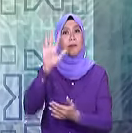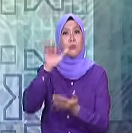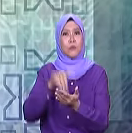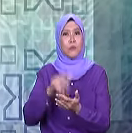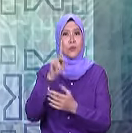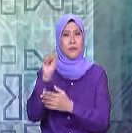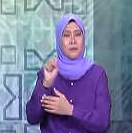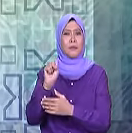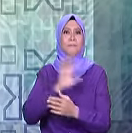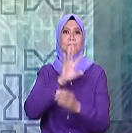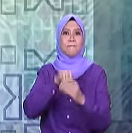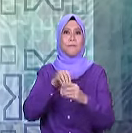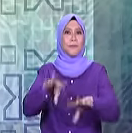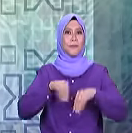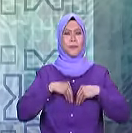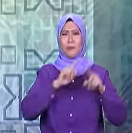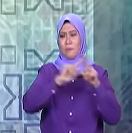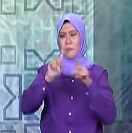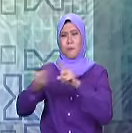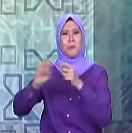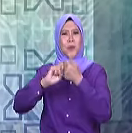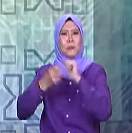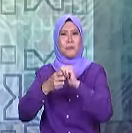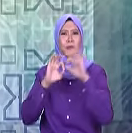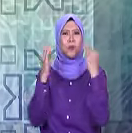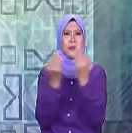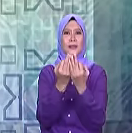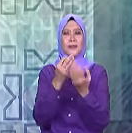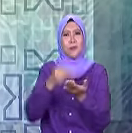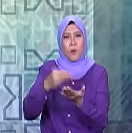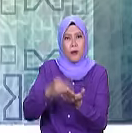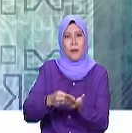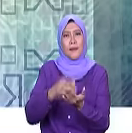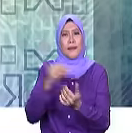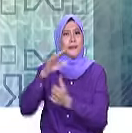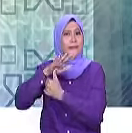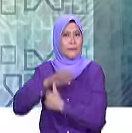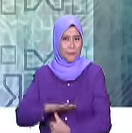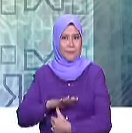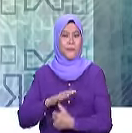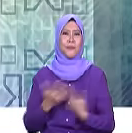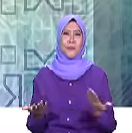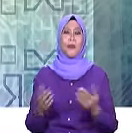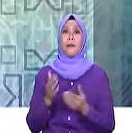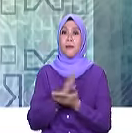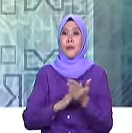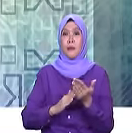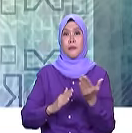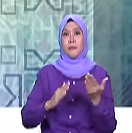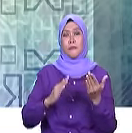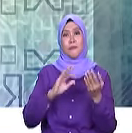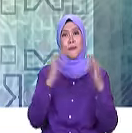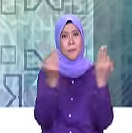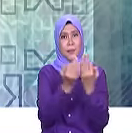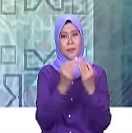diterima melibatkan pelbagai masalah, terutama masalah rumah tangga, kewangan dan tekanan jiwa. Menurut penolong pengarah bahagian keluarga, sosial dan